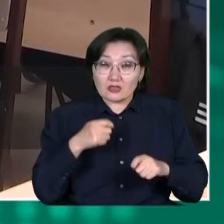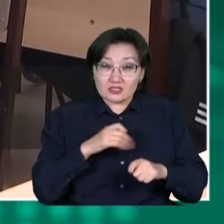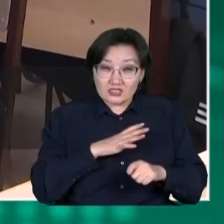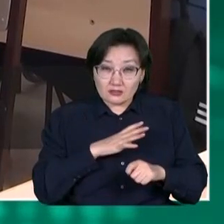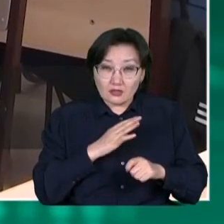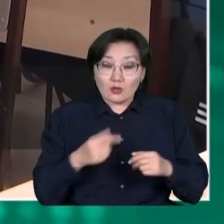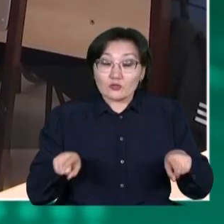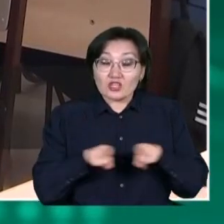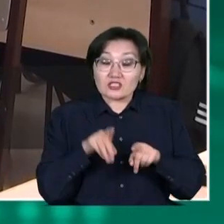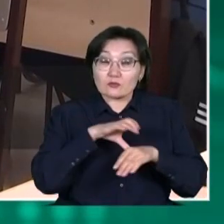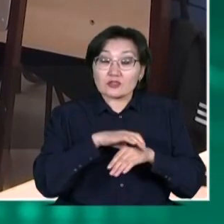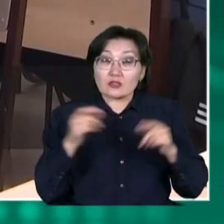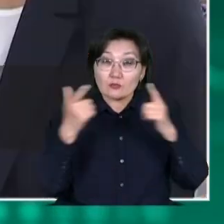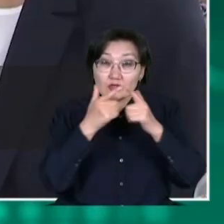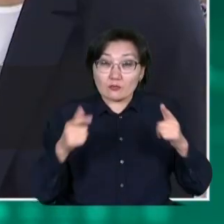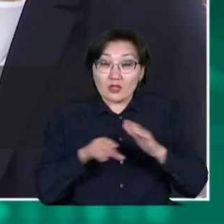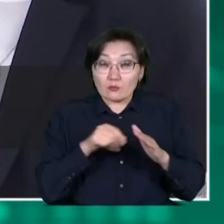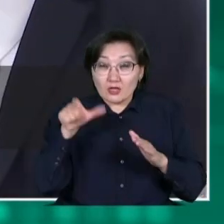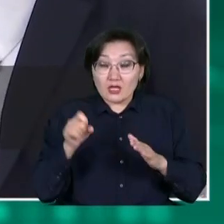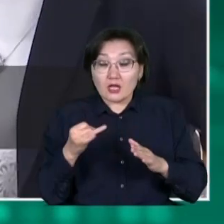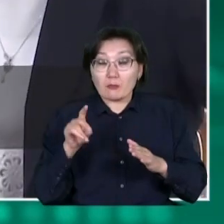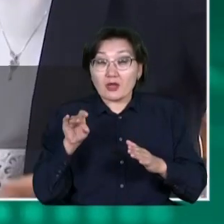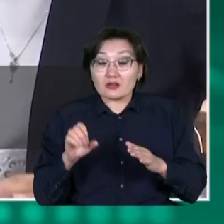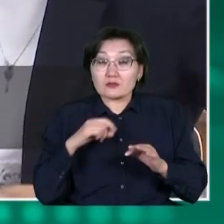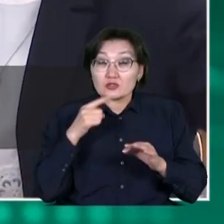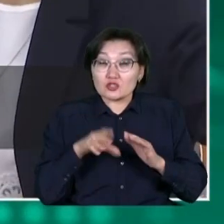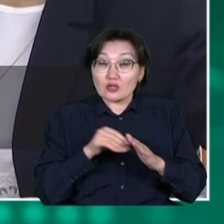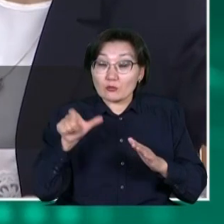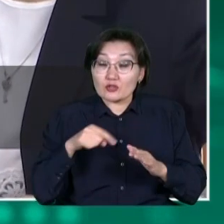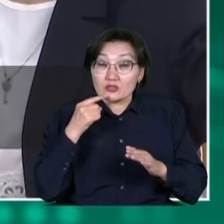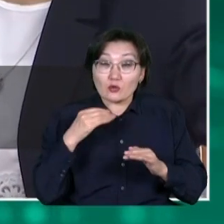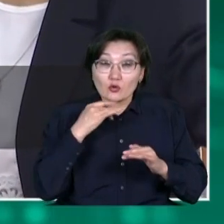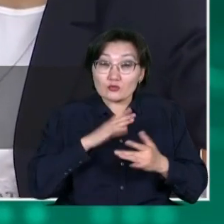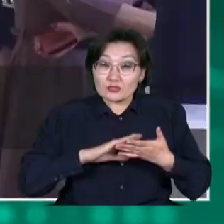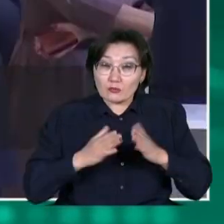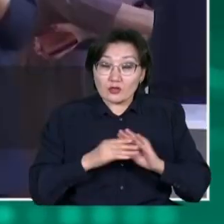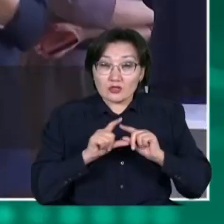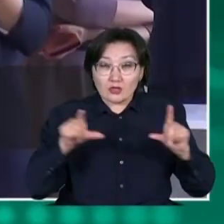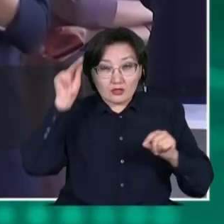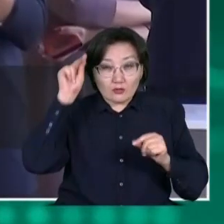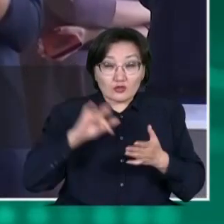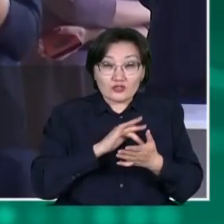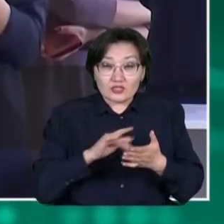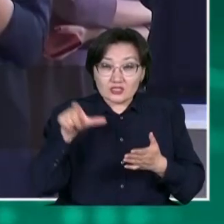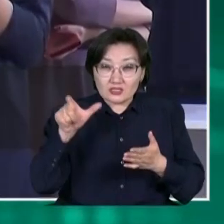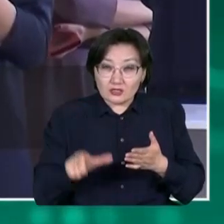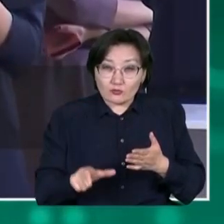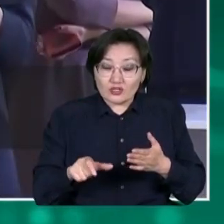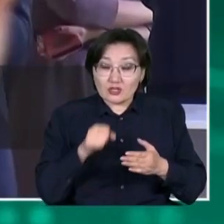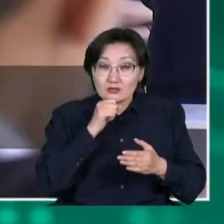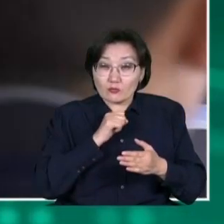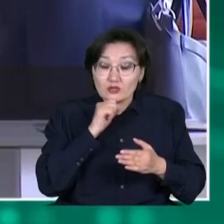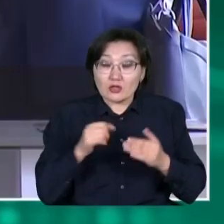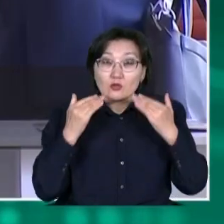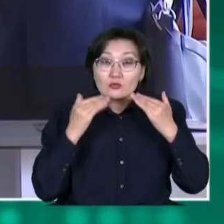келген. Мұндай деректерді сенатор Айгүл Қаппарова айтып отыр. Депутаттың сөзінше көбіне мектеп бухгалтерлері істі болып жатыр. Соңғы